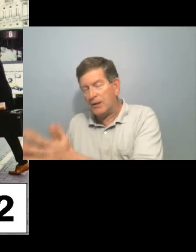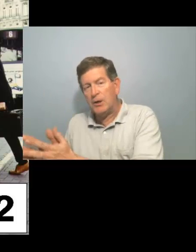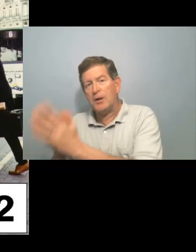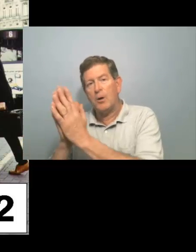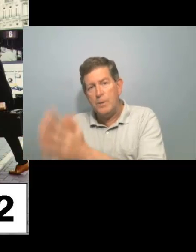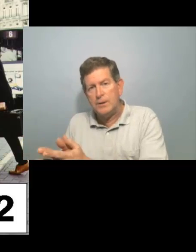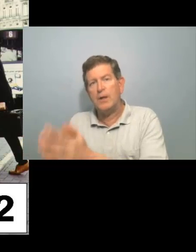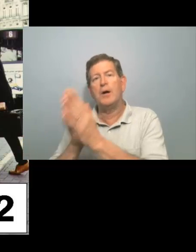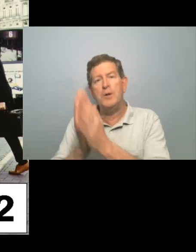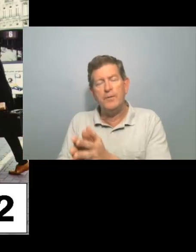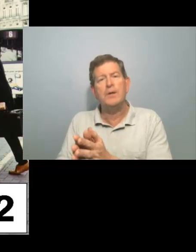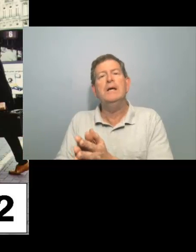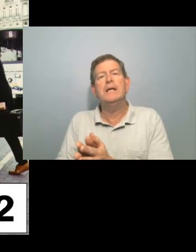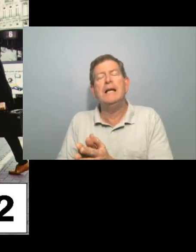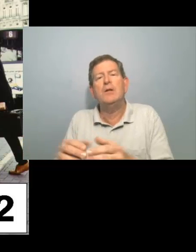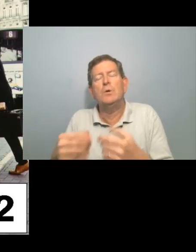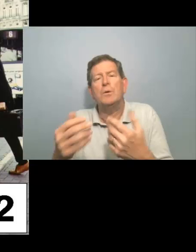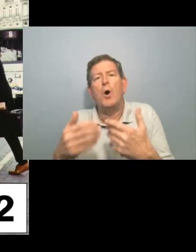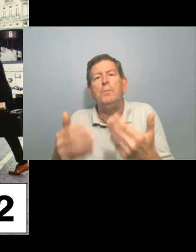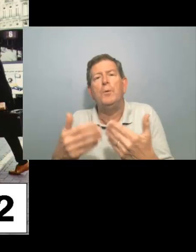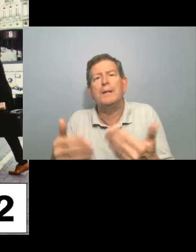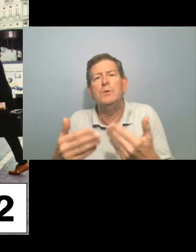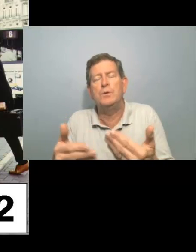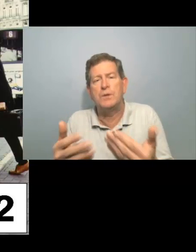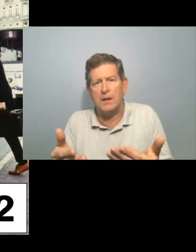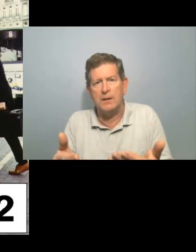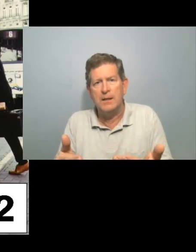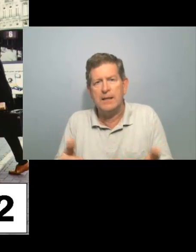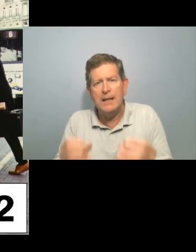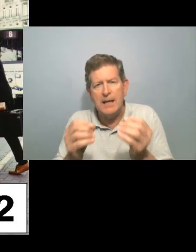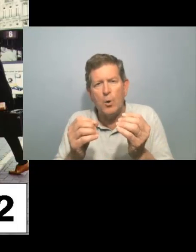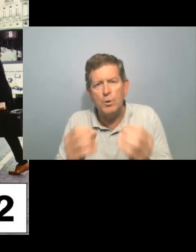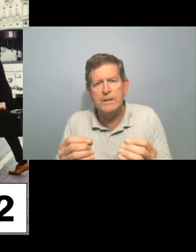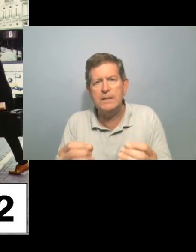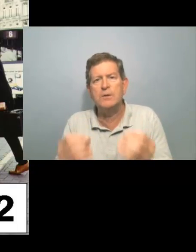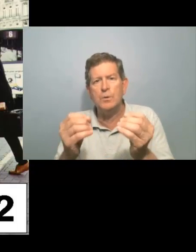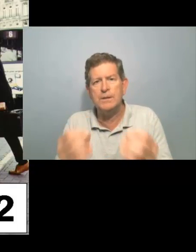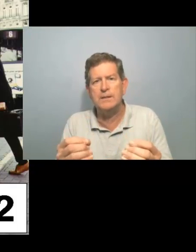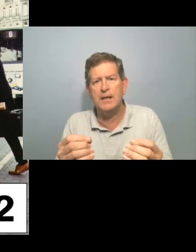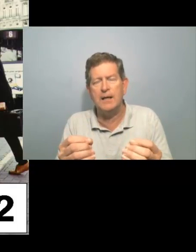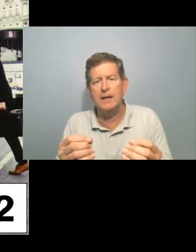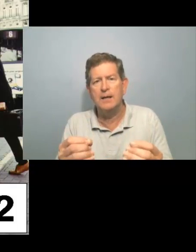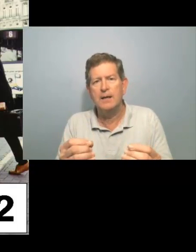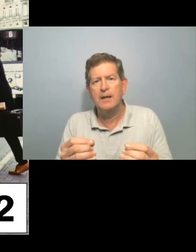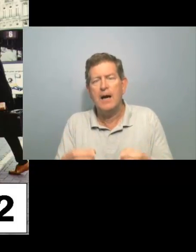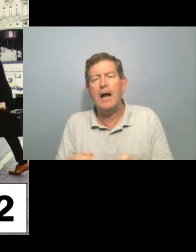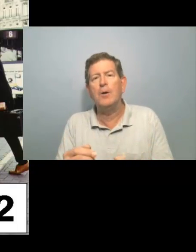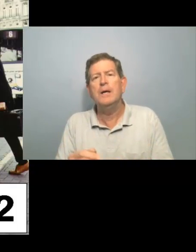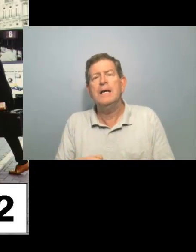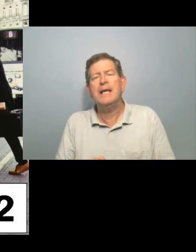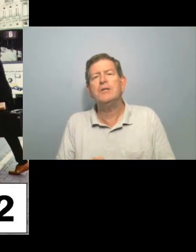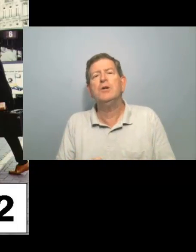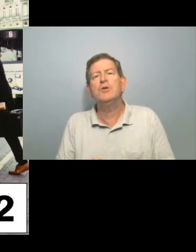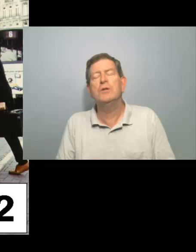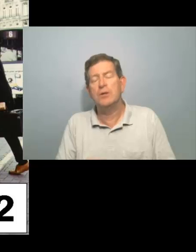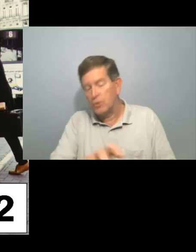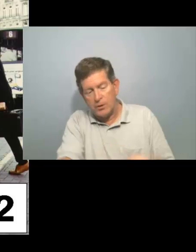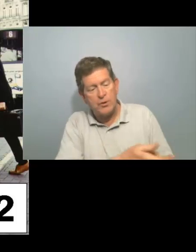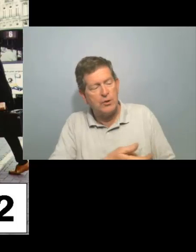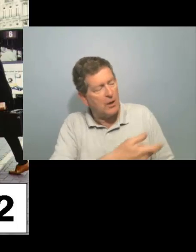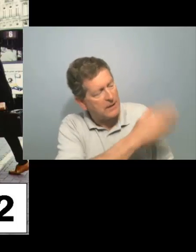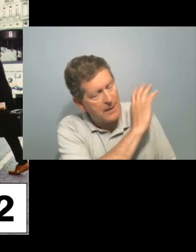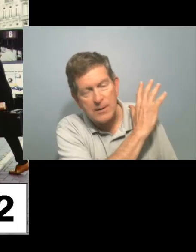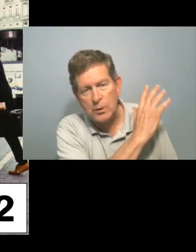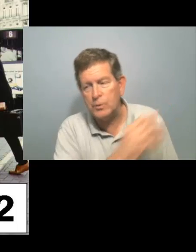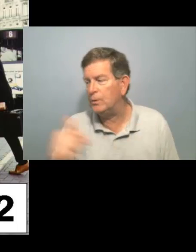à 7 heures, à 8 heures, à 9 heures? Quel est ton emploi du temps? Quelle est ta routine quotidienne? Alors, qu'est-ce que